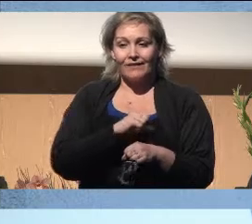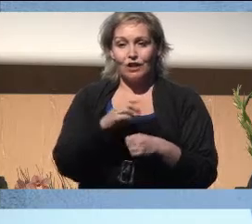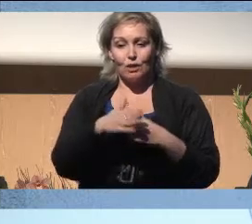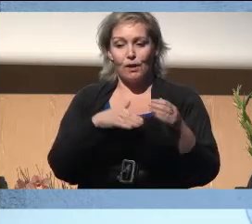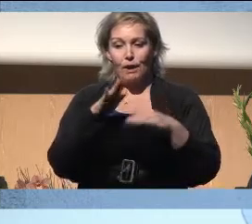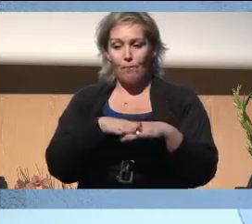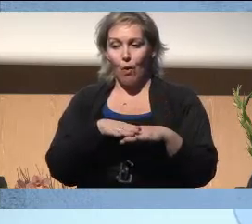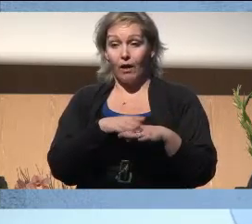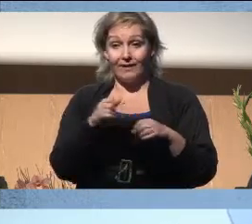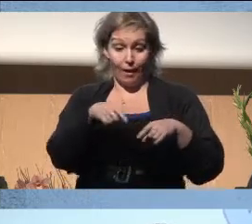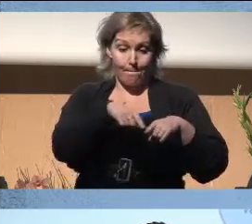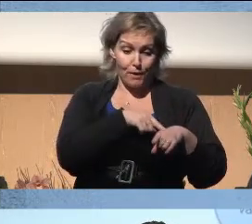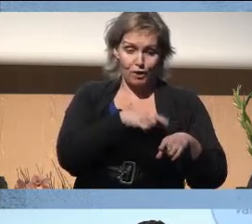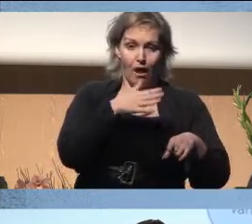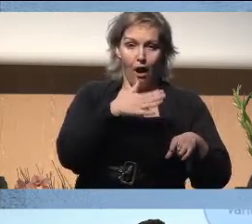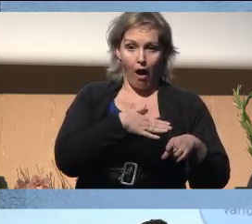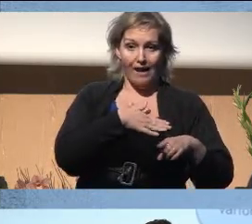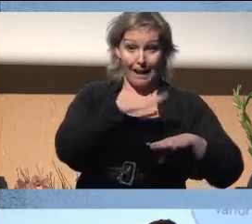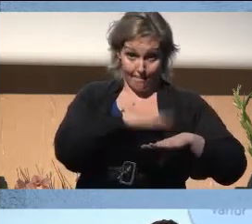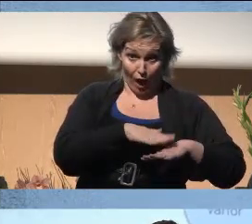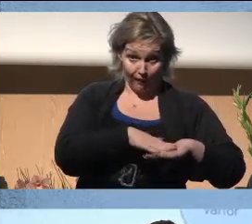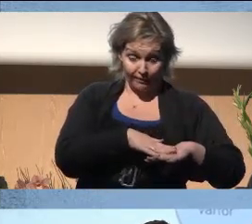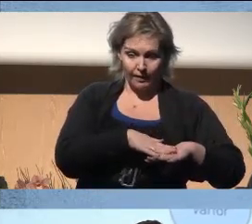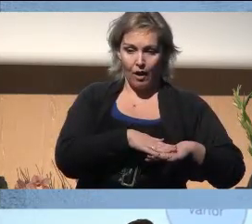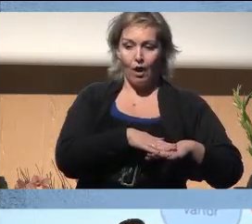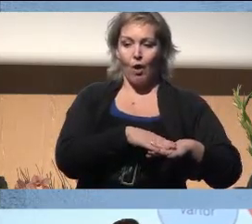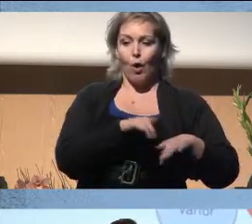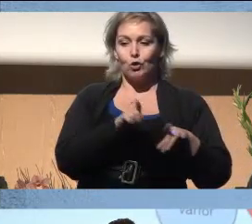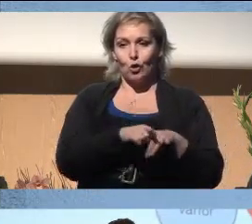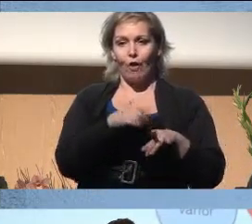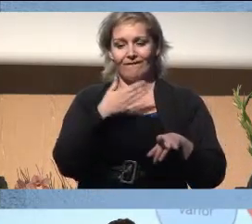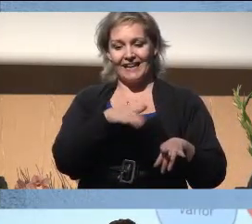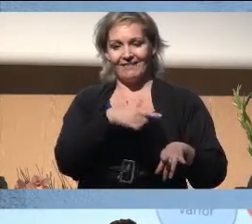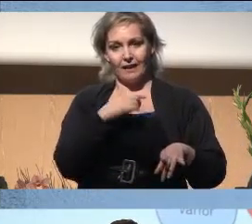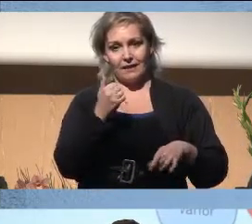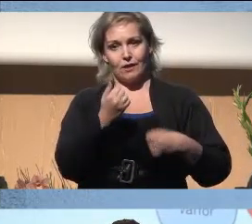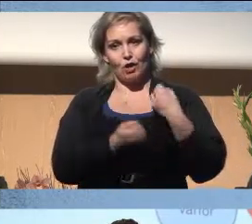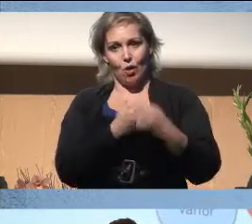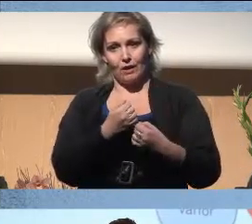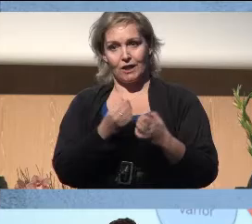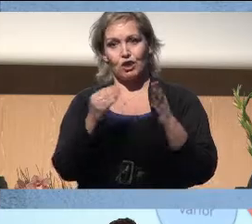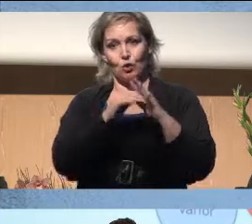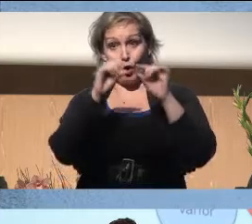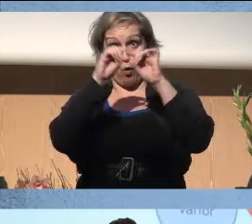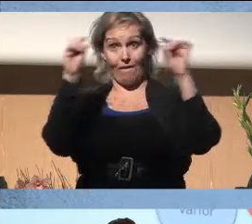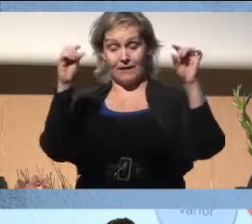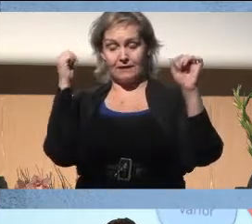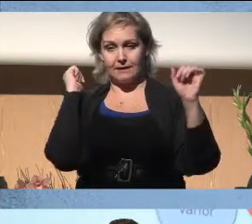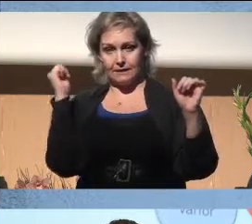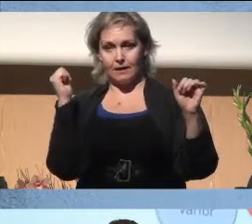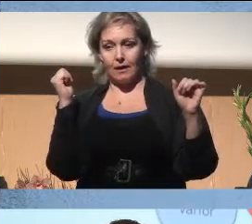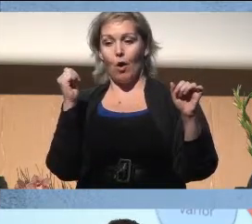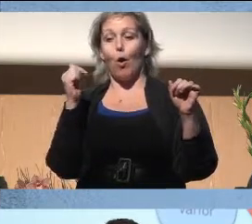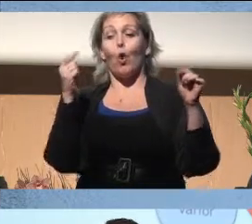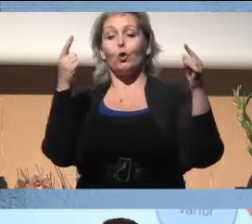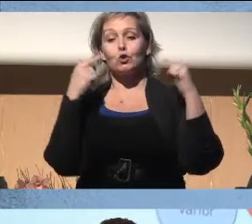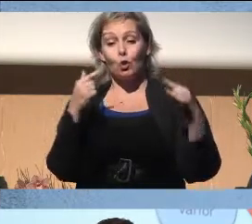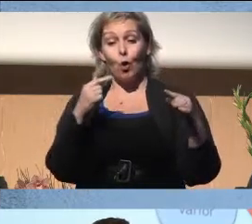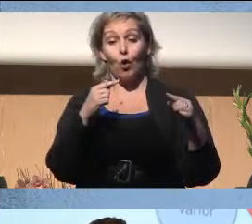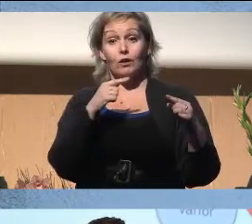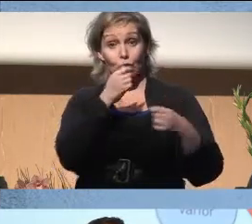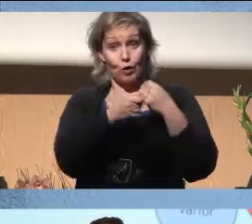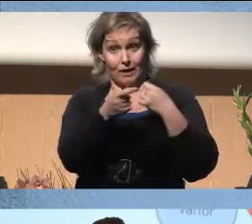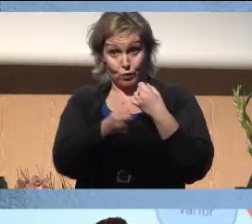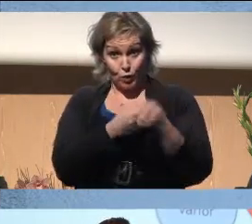bygger på att man från början har en plan. Så här vill vi att det ska gå. Det står överst i rutan. Sen gör man vad man ska